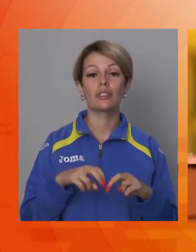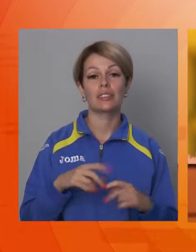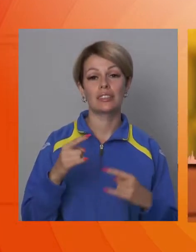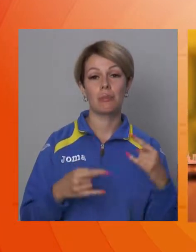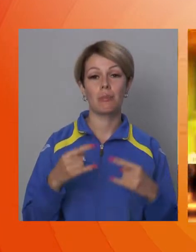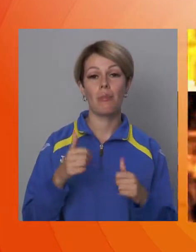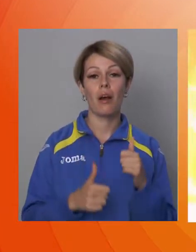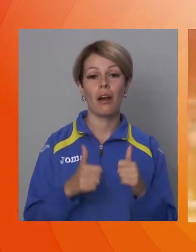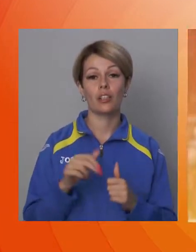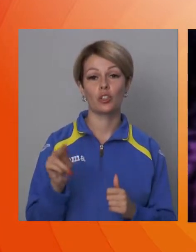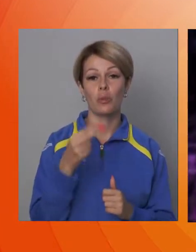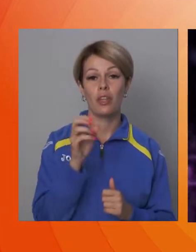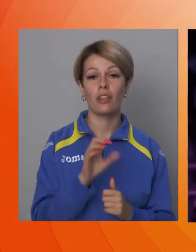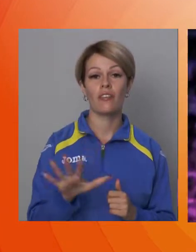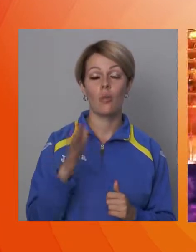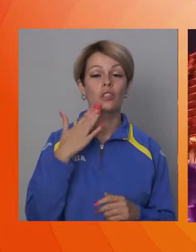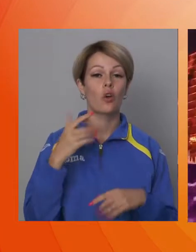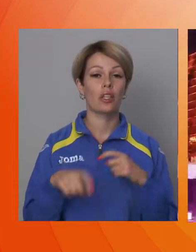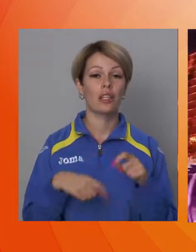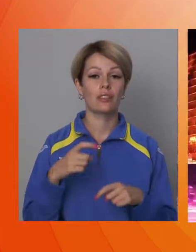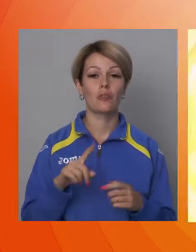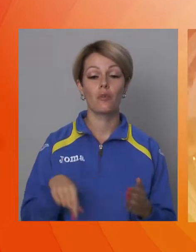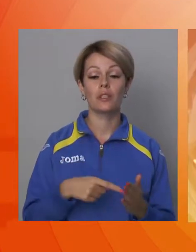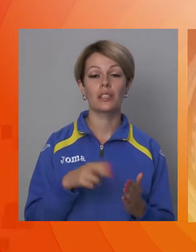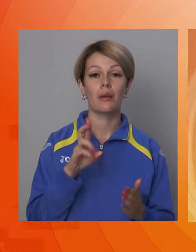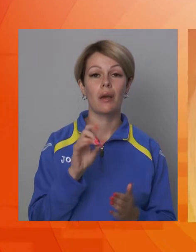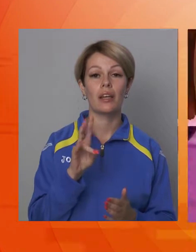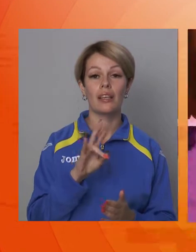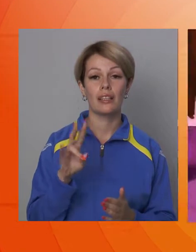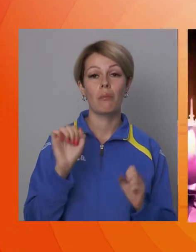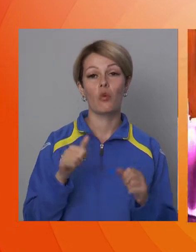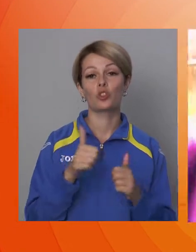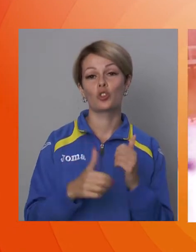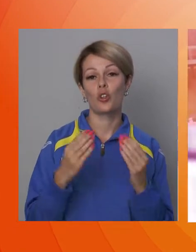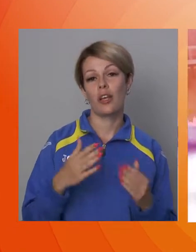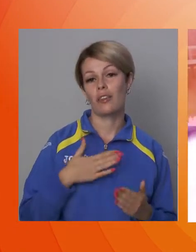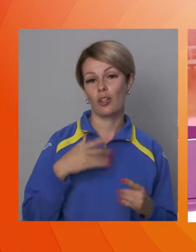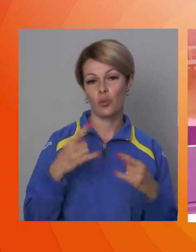Європи з легкої атлетики у місті Берлін можна щодня на нашому каналі. До зустрічі!